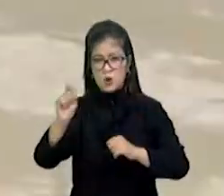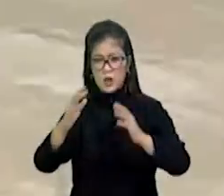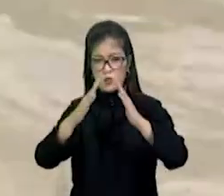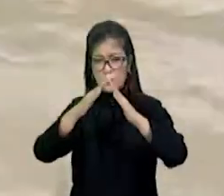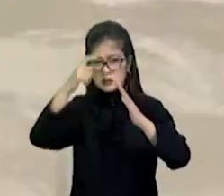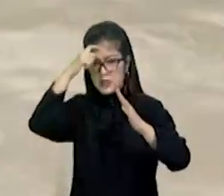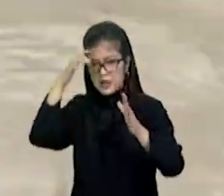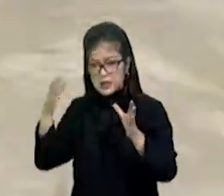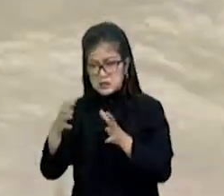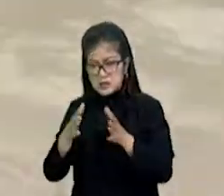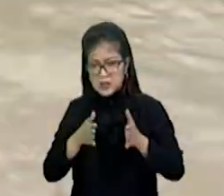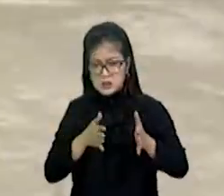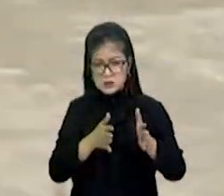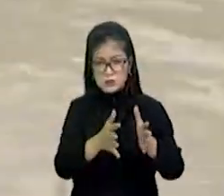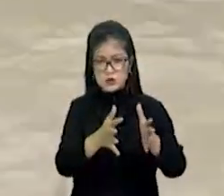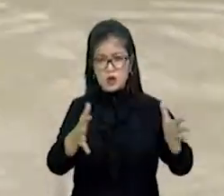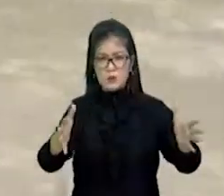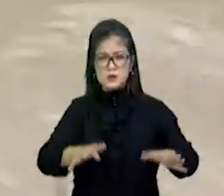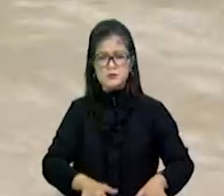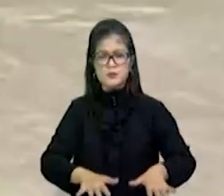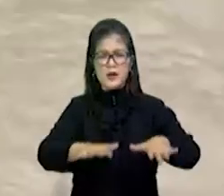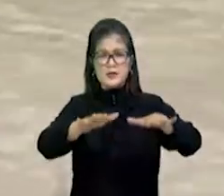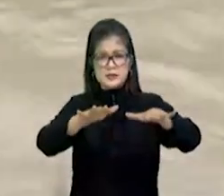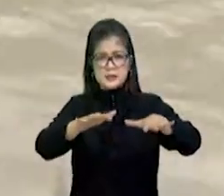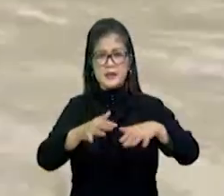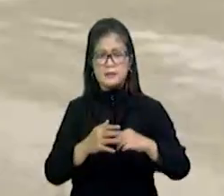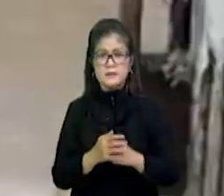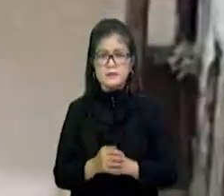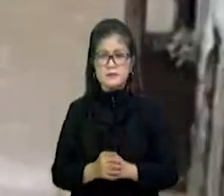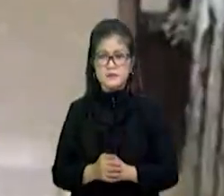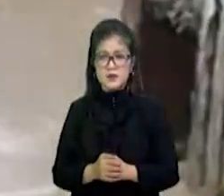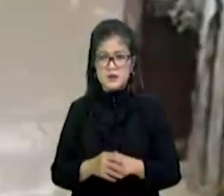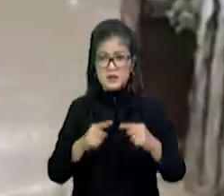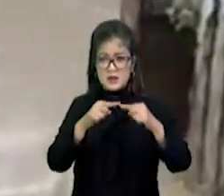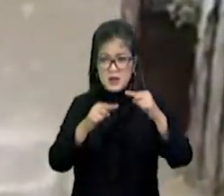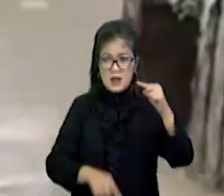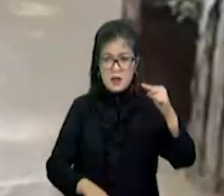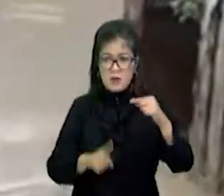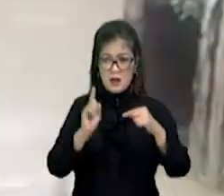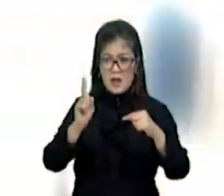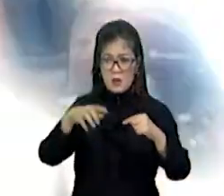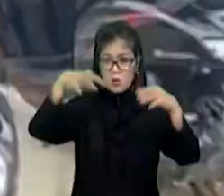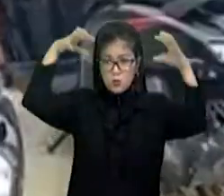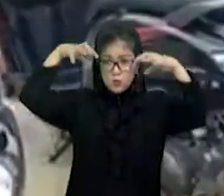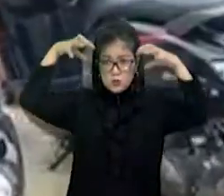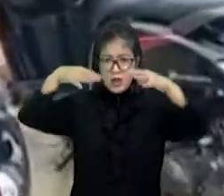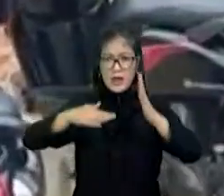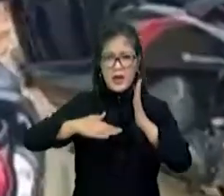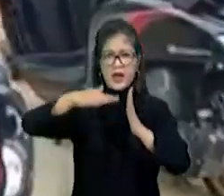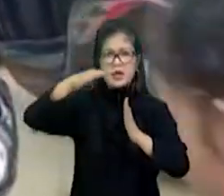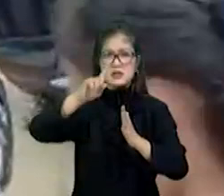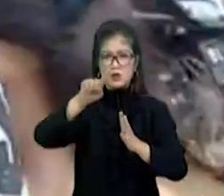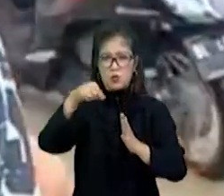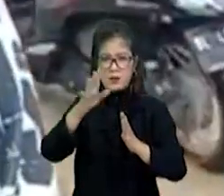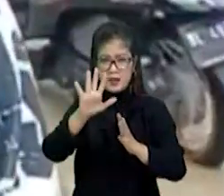nasional. Ketinggian air bahkan naik mencapai 1,5 meter lebih saat curah hujan meningkat. Masyarakat di sekitar